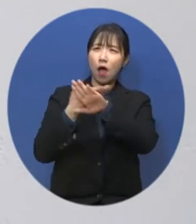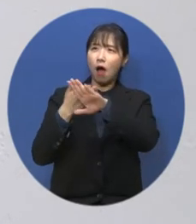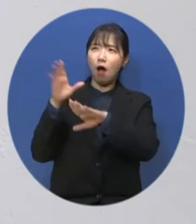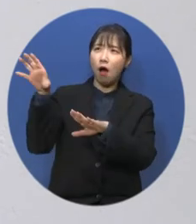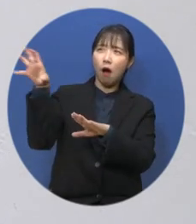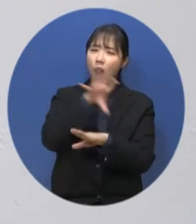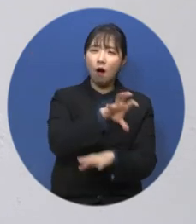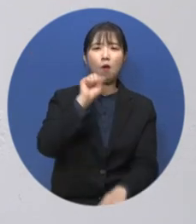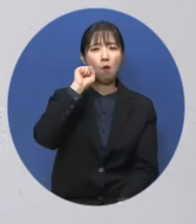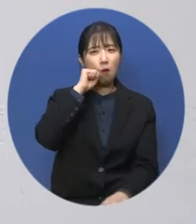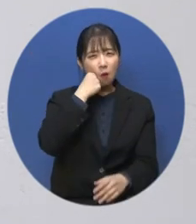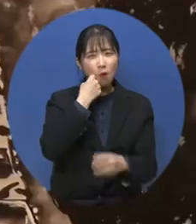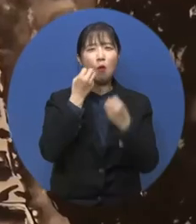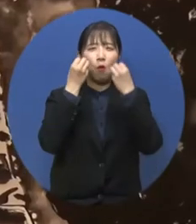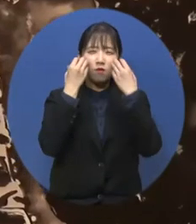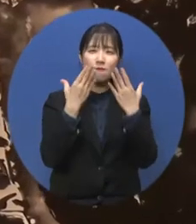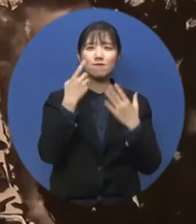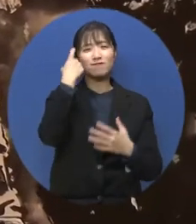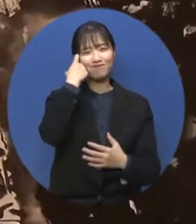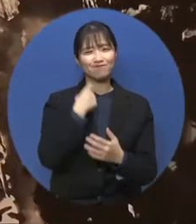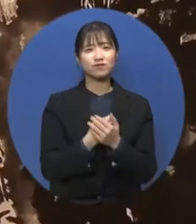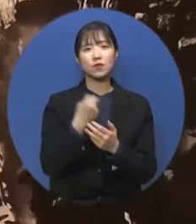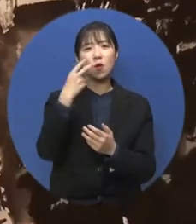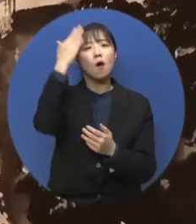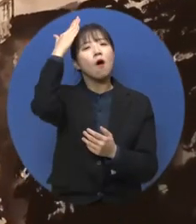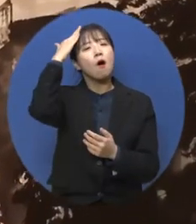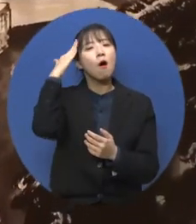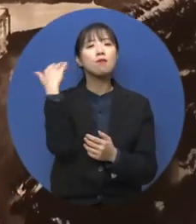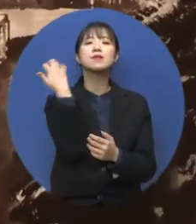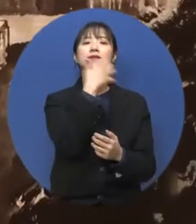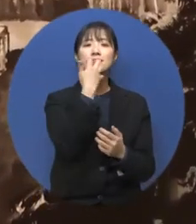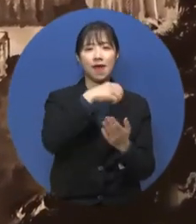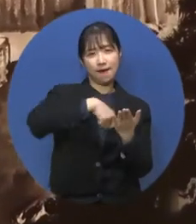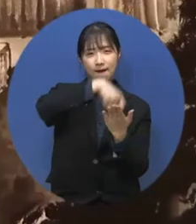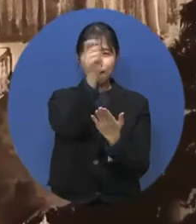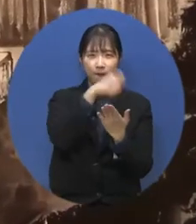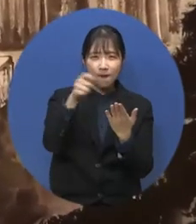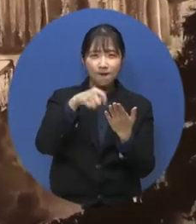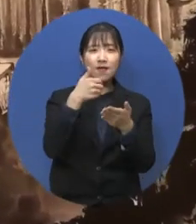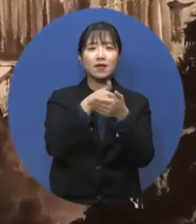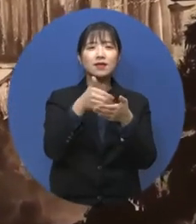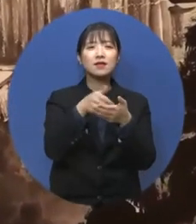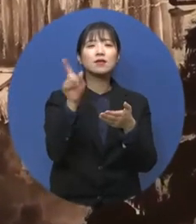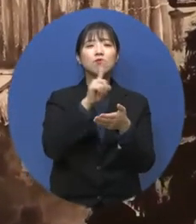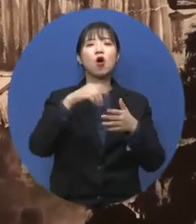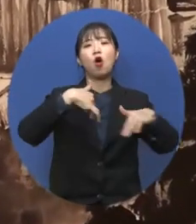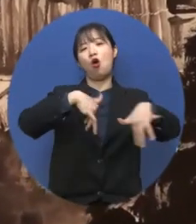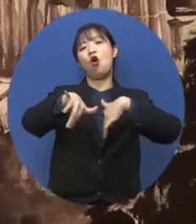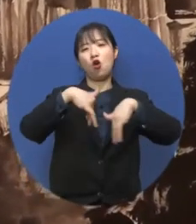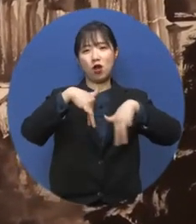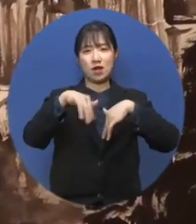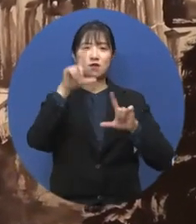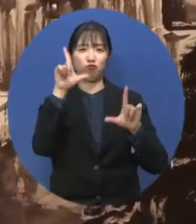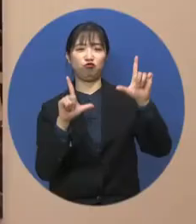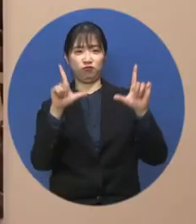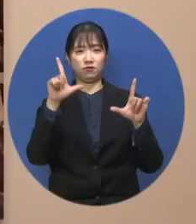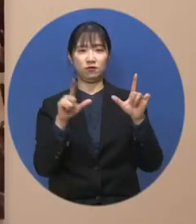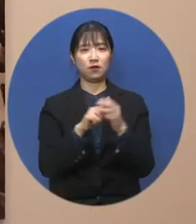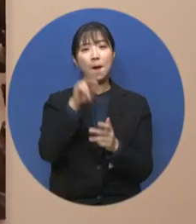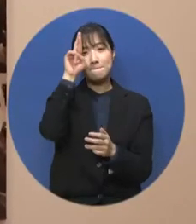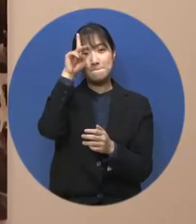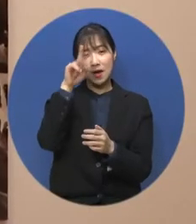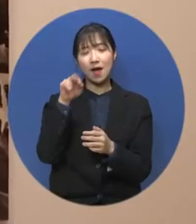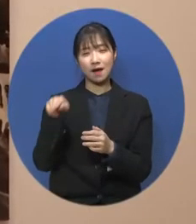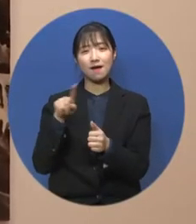새롭고 산뜻합니다. 또 검은색 윤곽선으로 거침없이 그려낸 사실적인 거리 풍경은 박